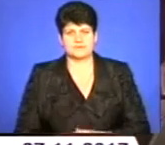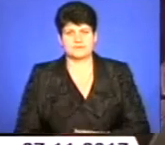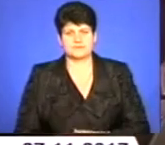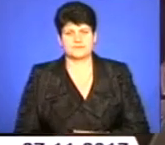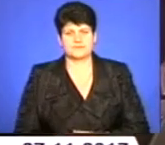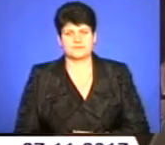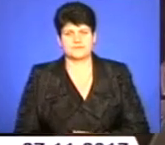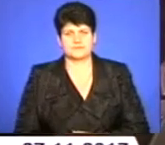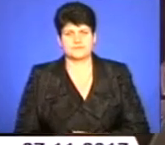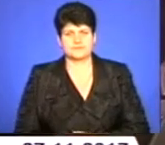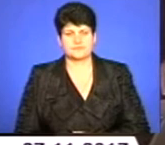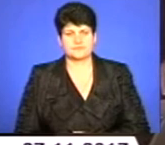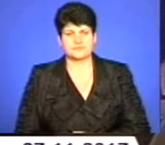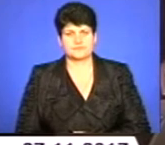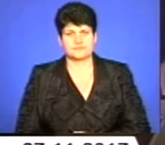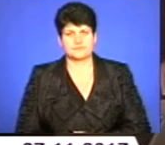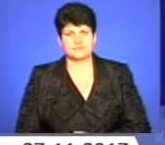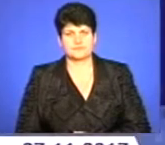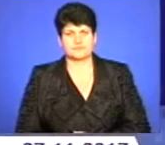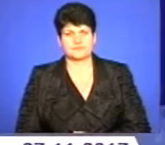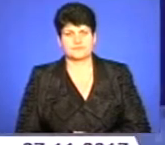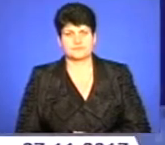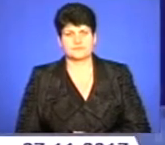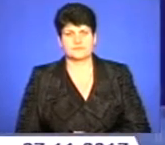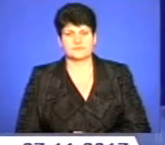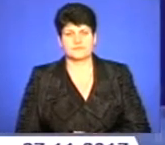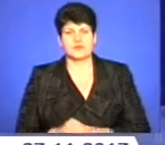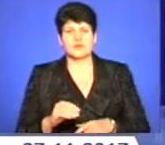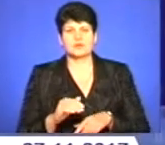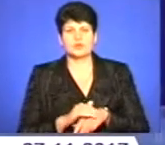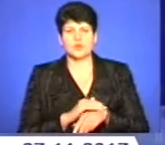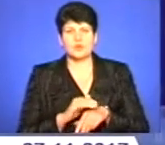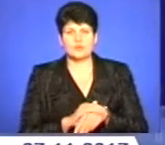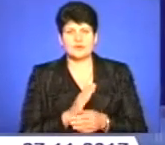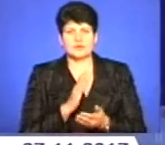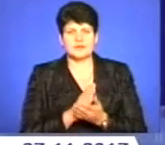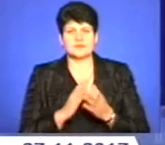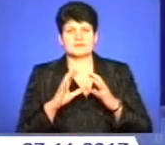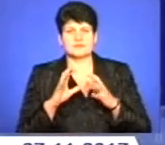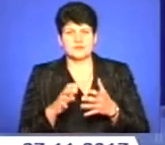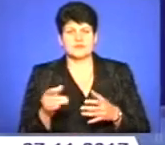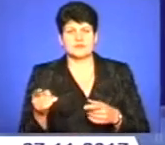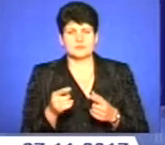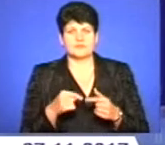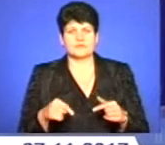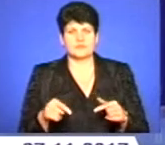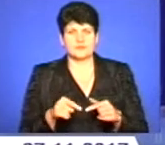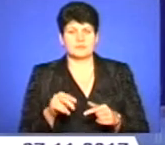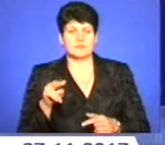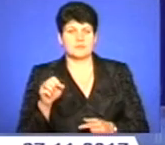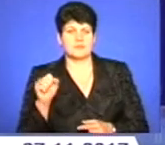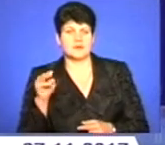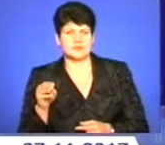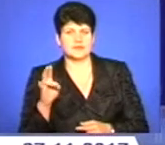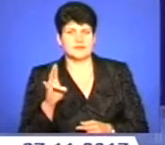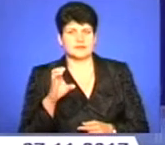Буденчук, Андрій Прокопів, Вісті ТТБ. Добро крокує світом і, зокрема, тернопільською філією ПАД НСТУ.